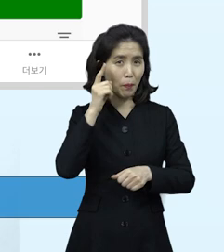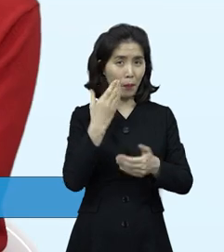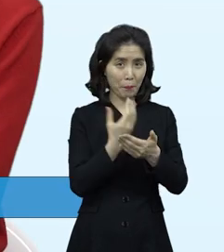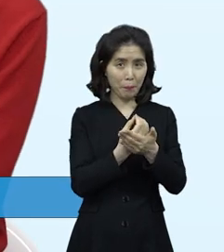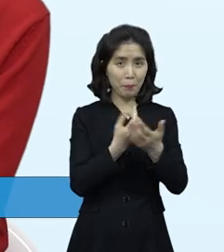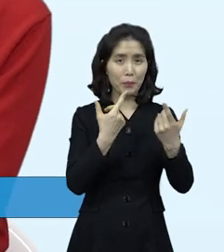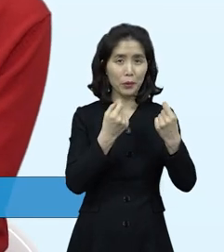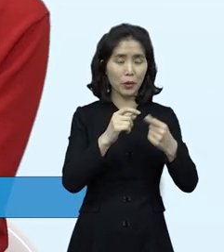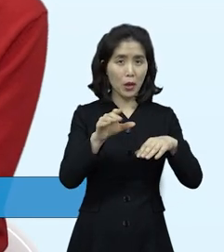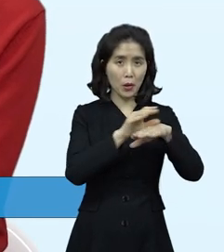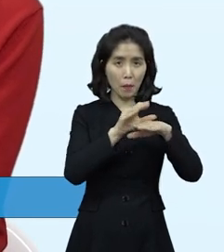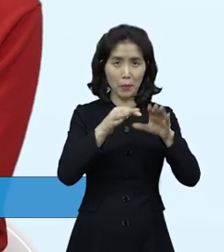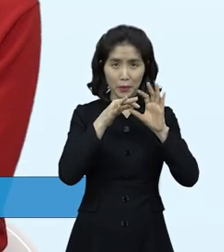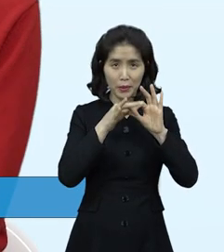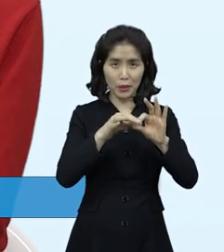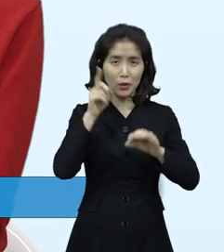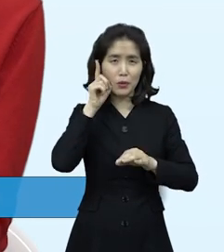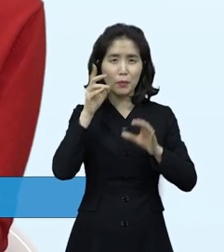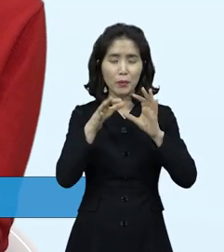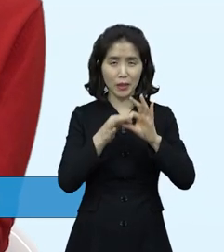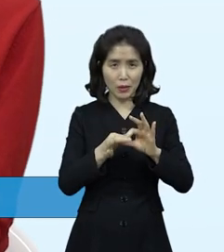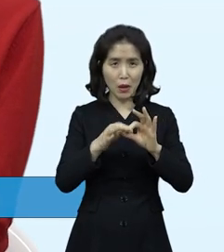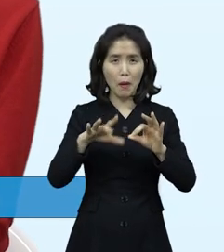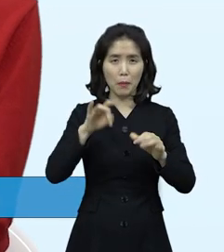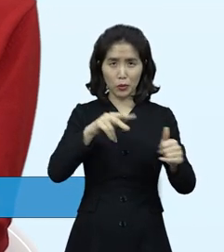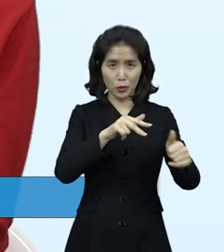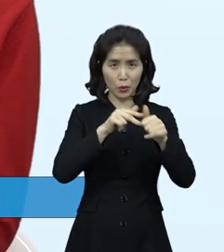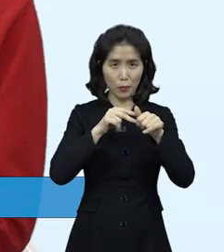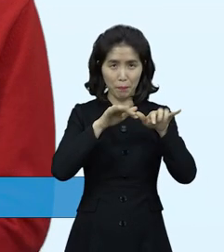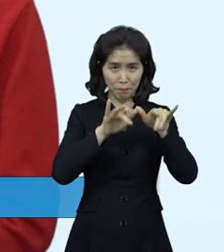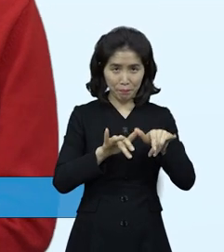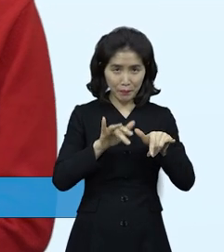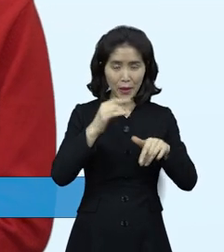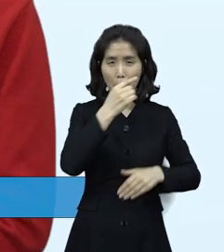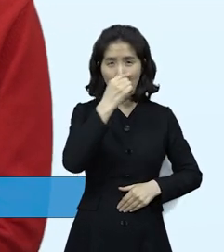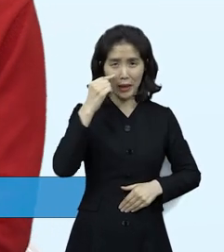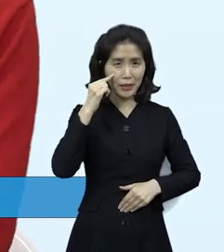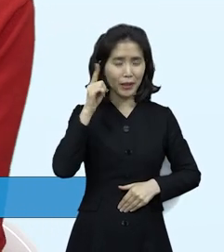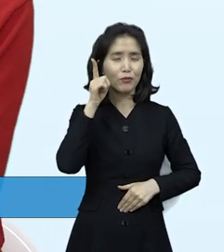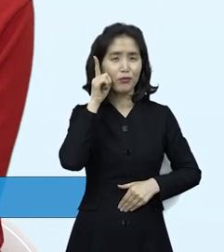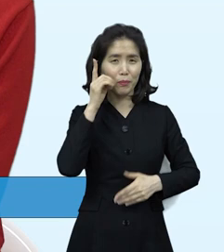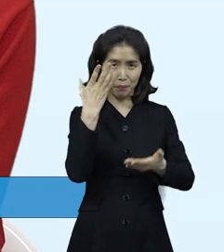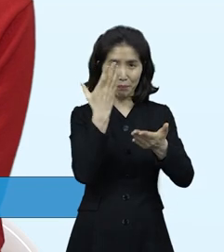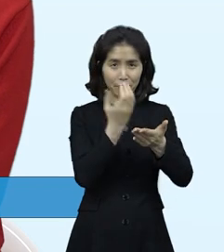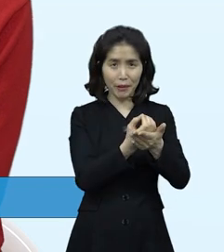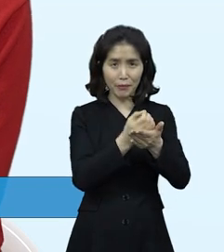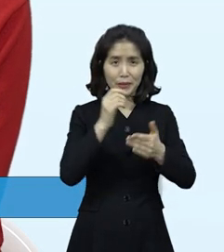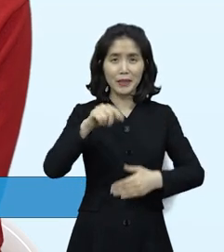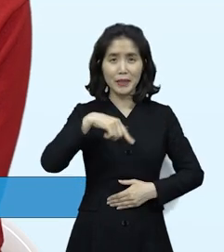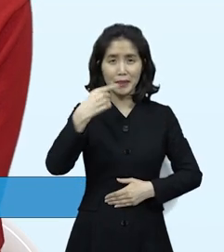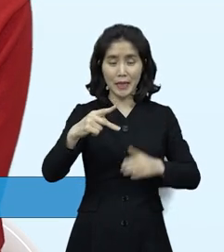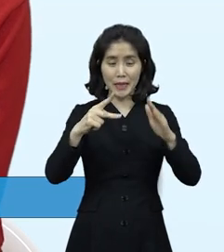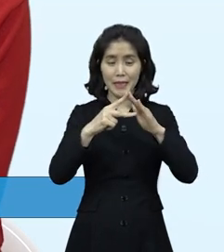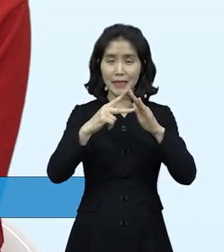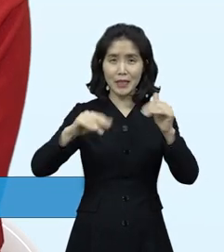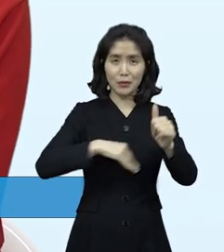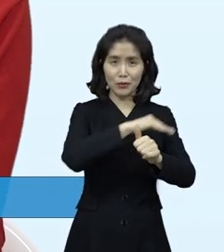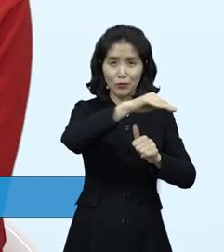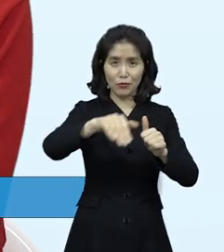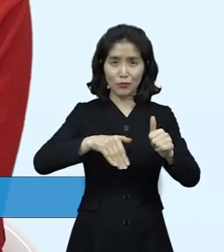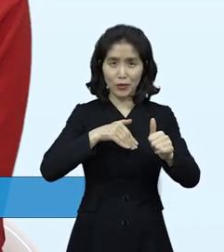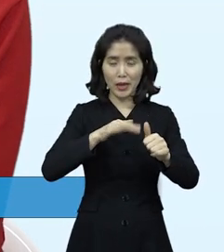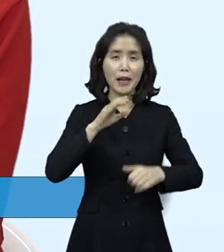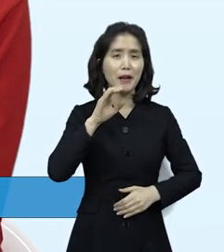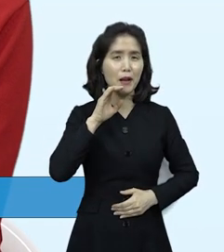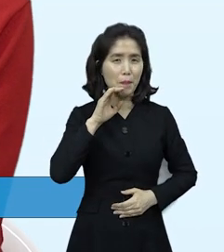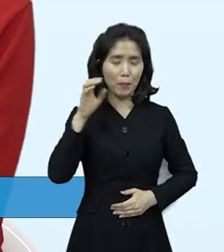마이스온. 다른 어플들처럼 먼저 PC와 휴대폰에서 간단하게 고양 마이스온을 검색해 다운로드하시면